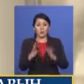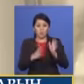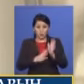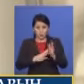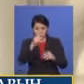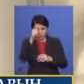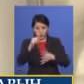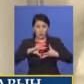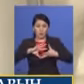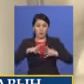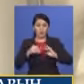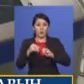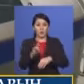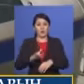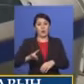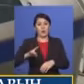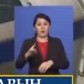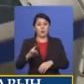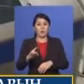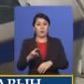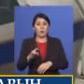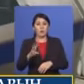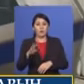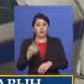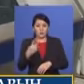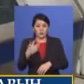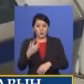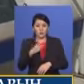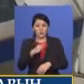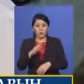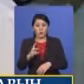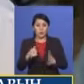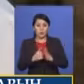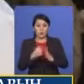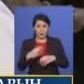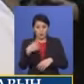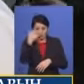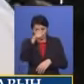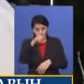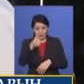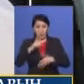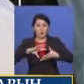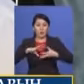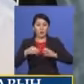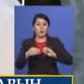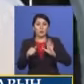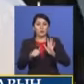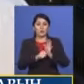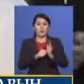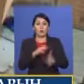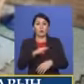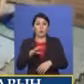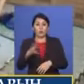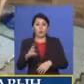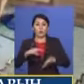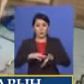айдың қорытындысы бойынша өңірде 497 мың тонна сүт өндірілді. Жылдың соңына дейін бұл көрсеткішті 600 мың тоннаға дейін